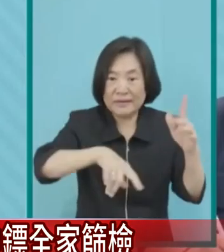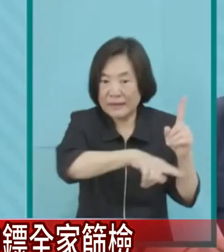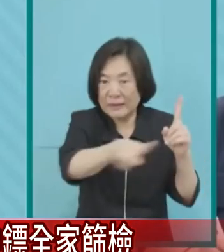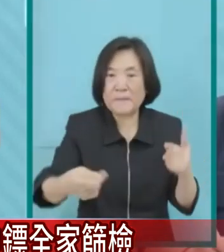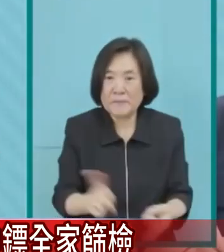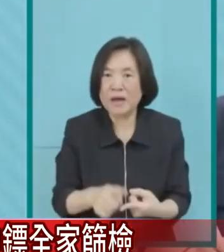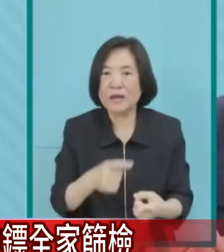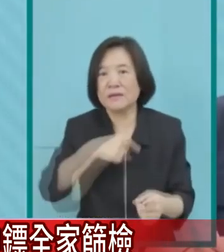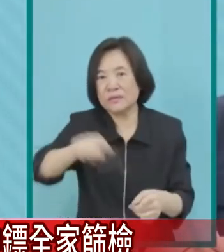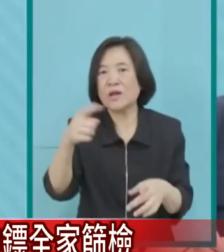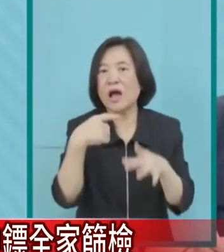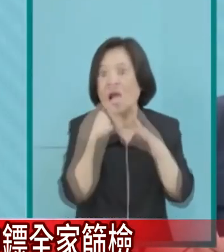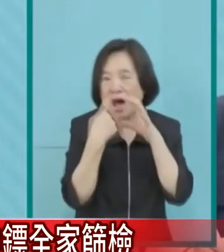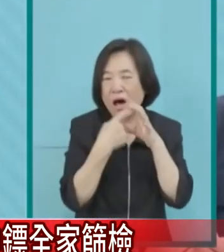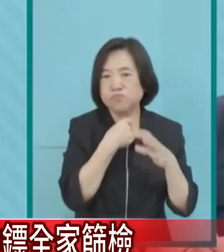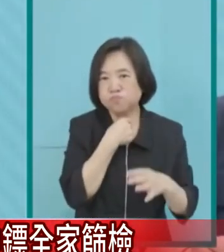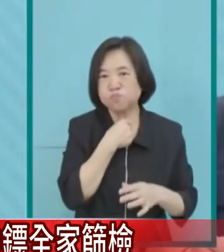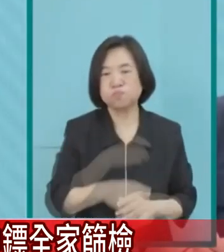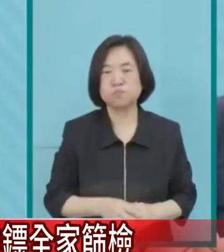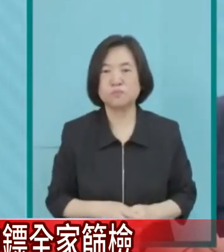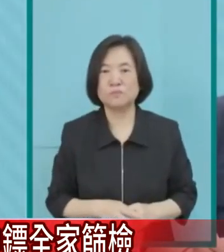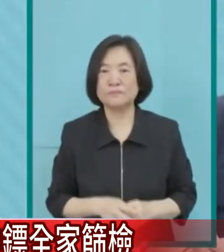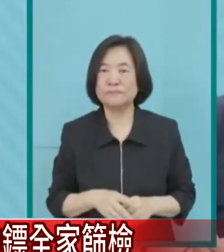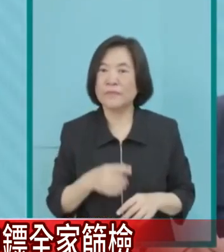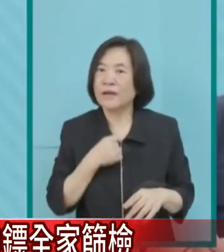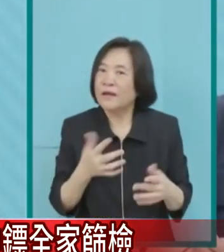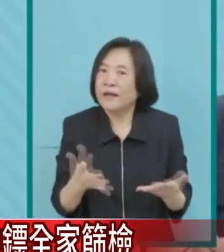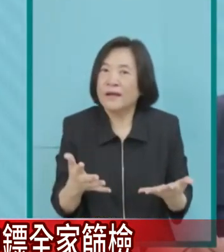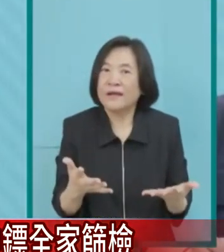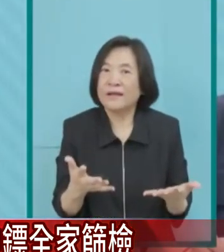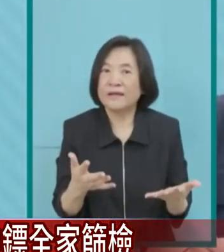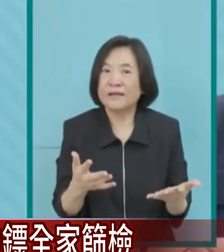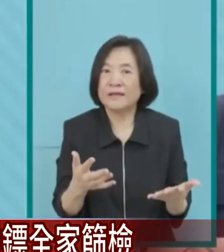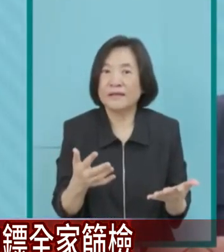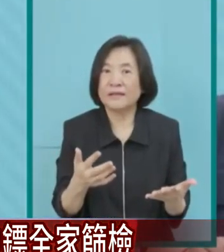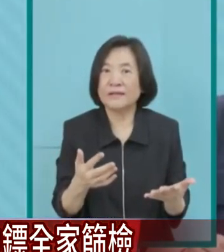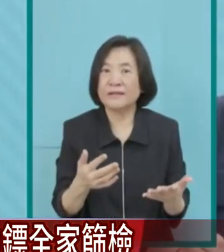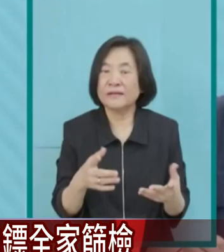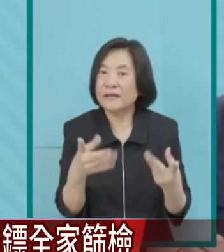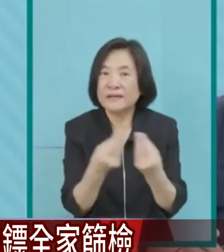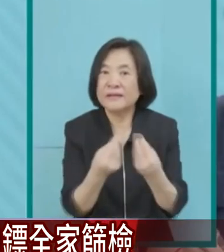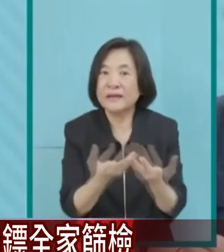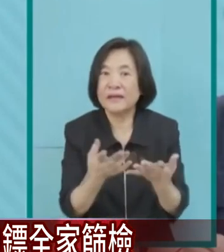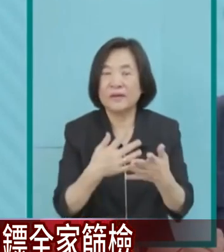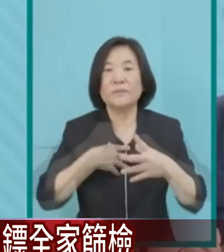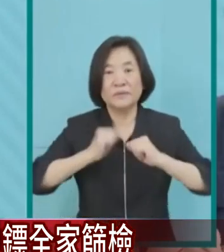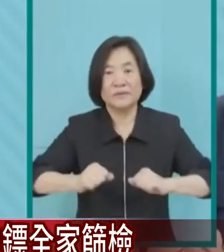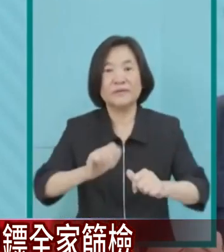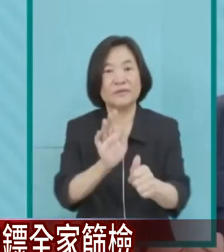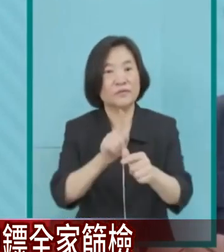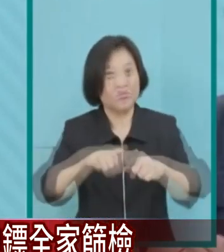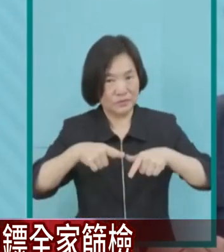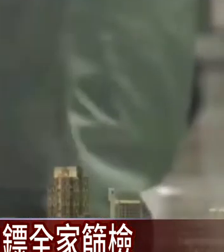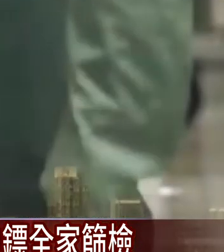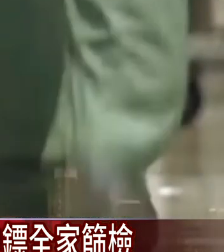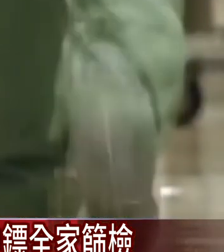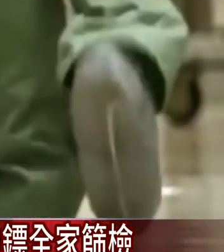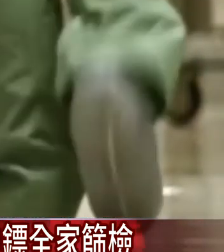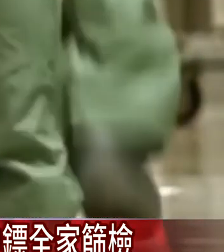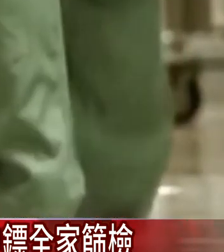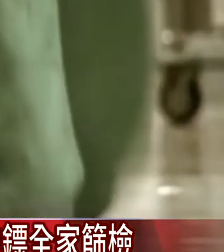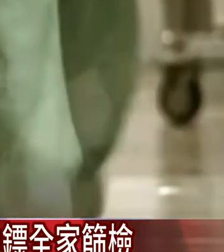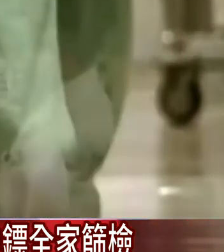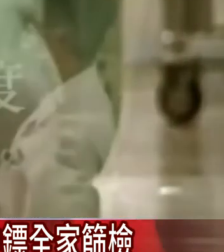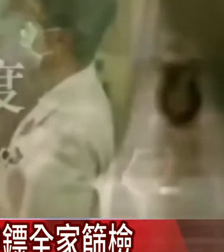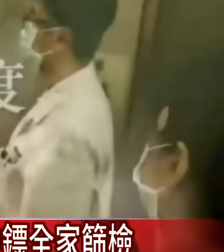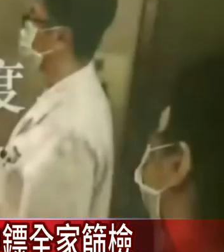道哦，我们这全家都要筛检。至于怎么做哈，我们会在这个健康服务中心哦，去发那个去给